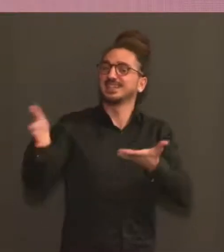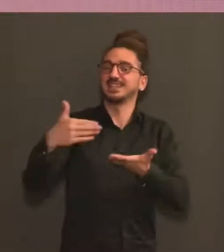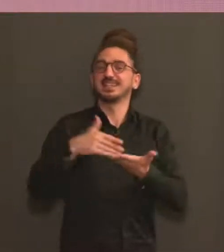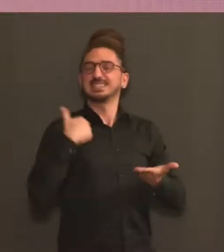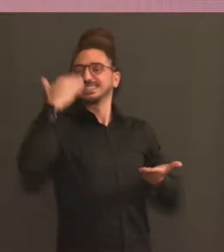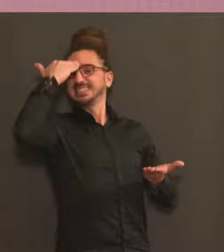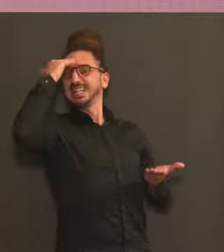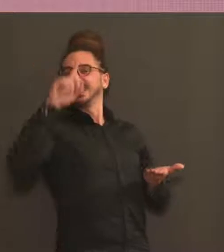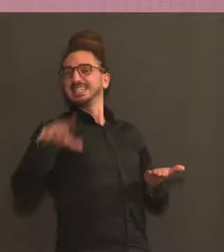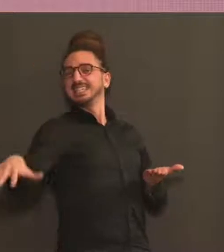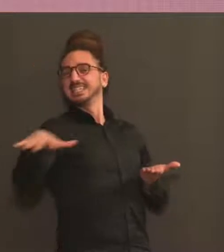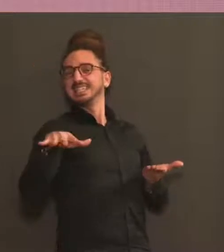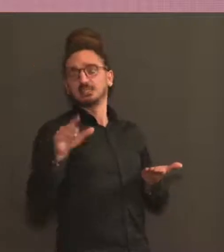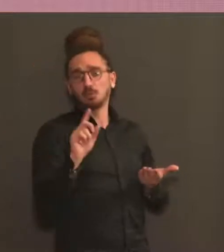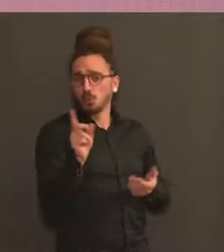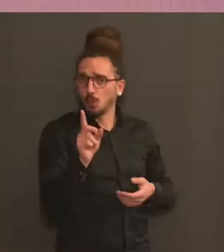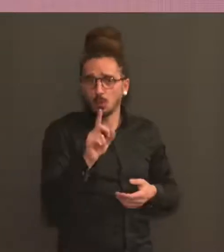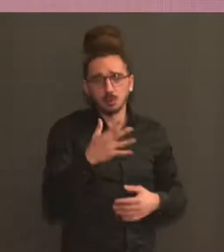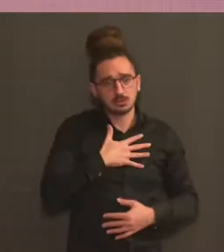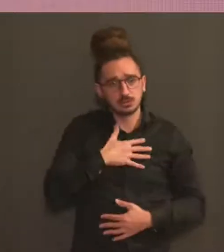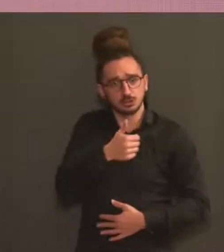bénéficier de la vaccination.